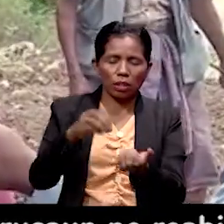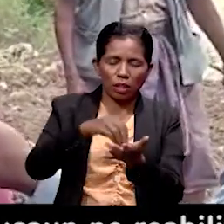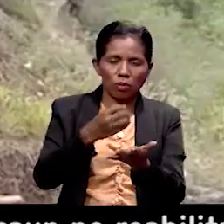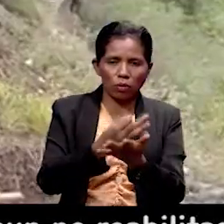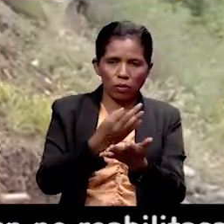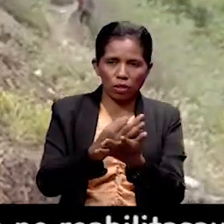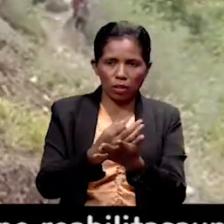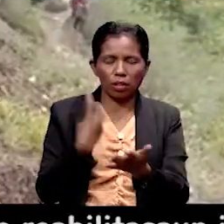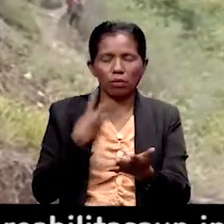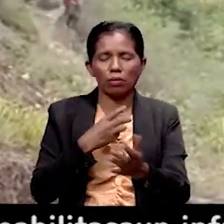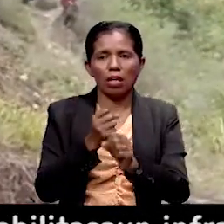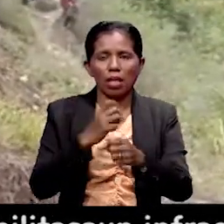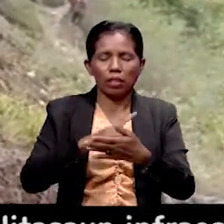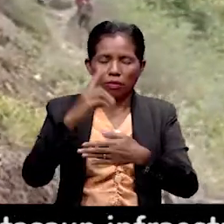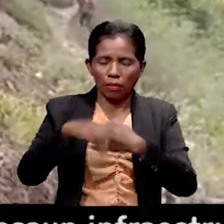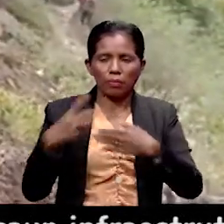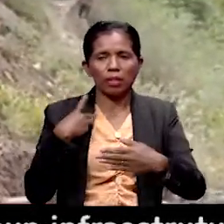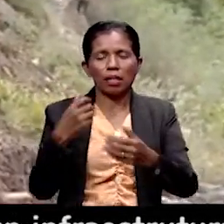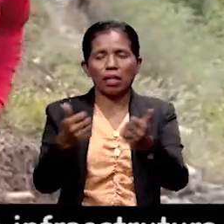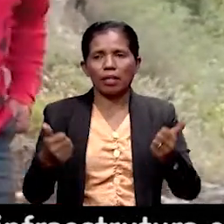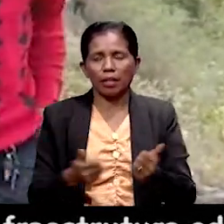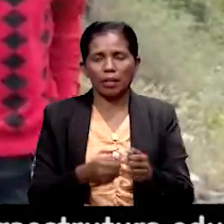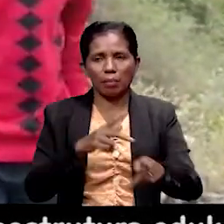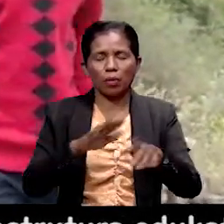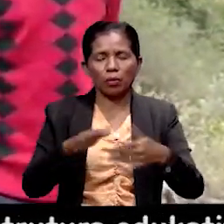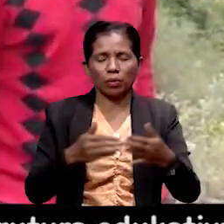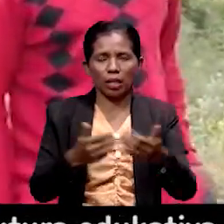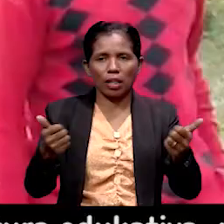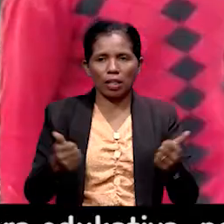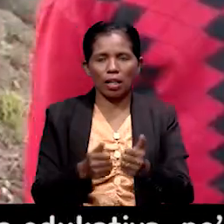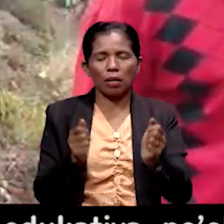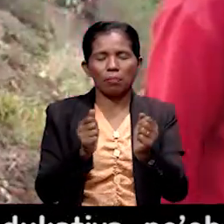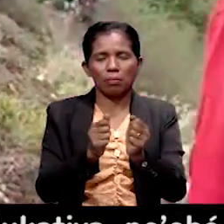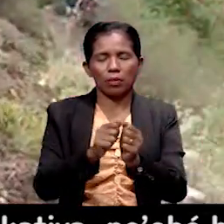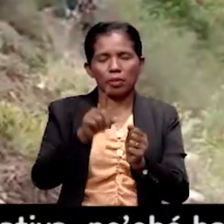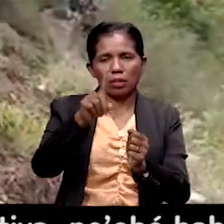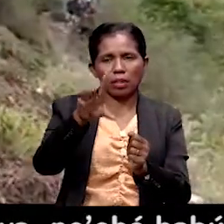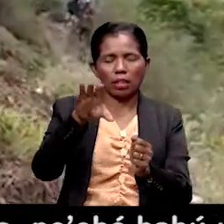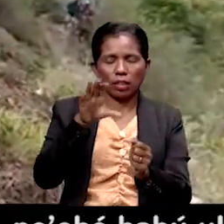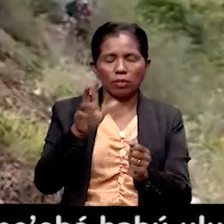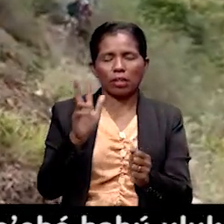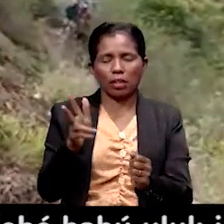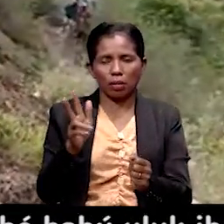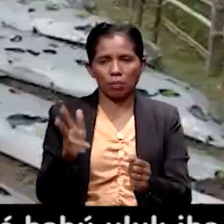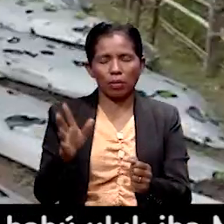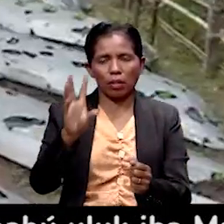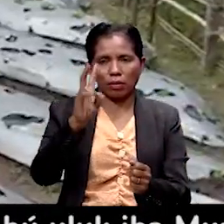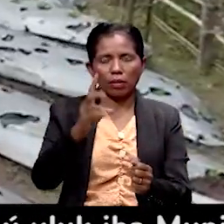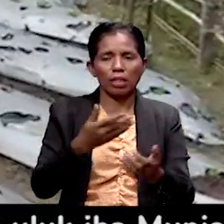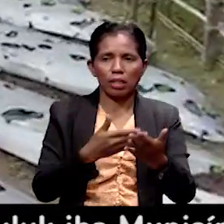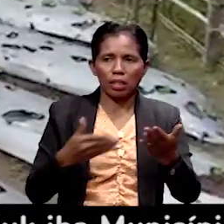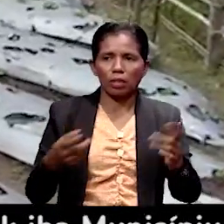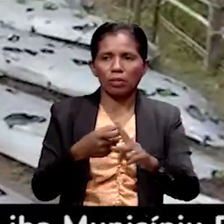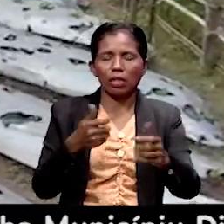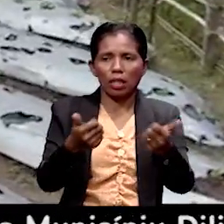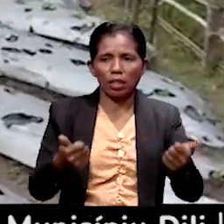disimpul bele kita nia aldaya itu nia. Total populasi iha aldaya Raimera hamotuk, atu sida telur resing itu, produto lokal nebe mai husi